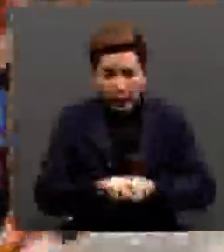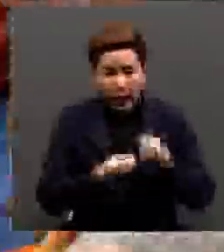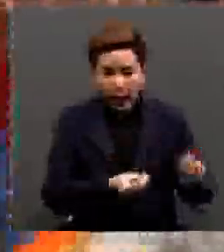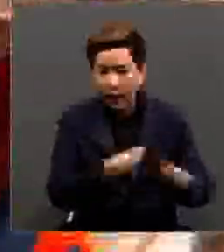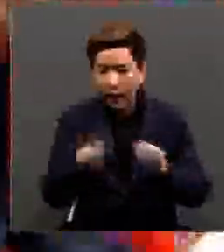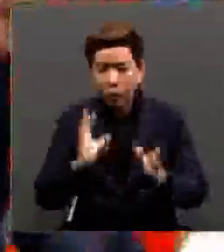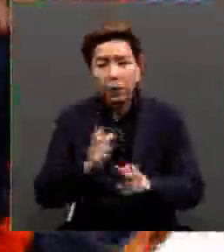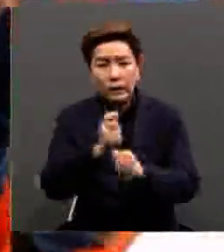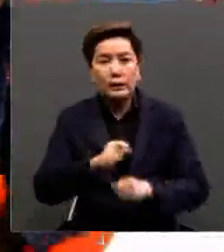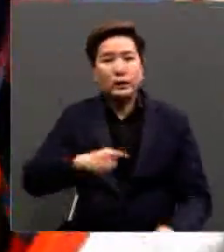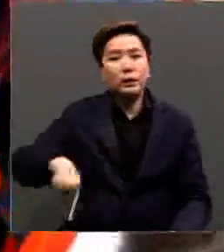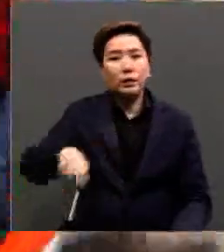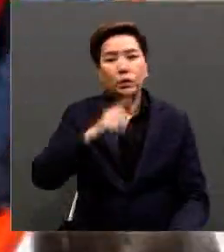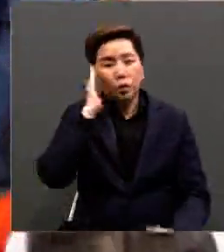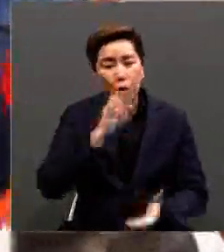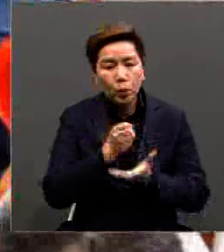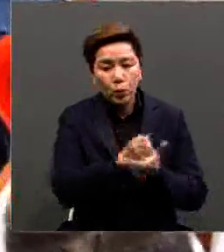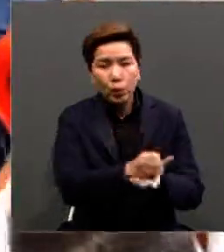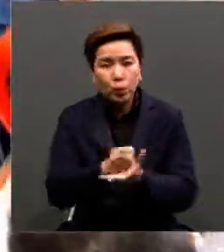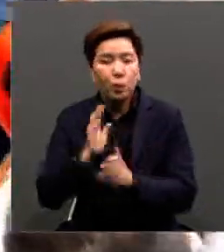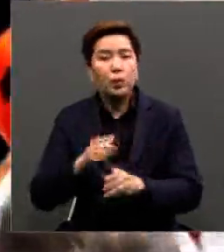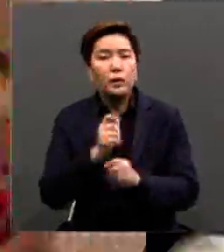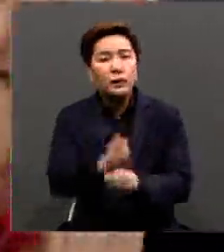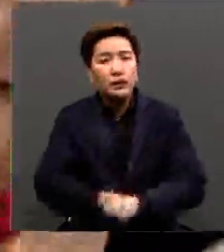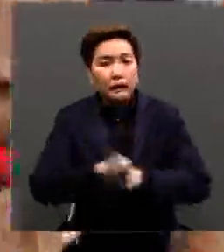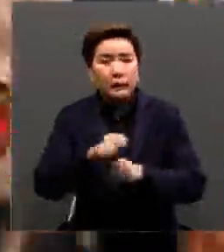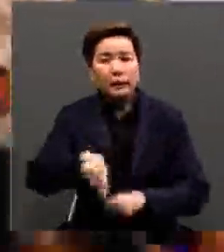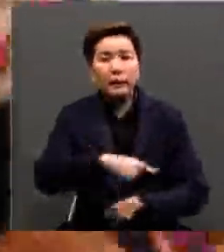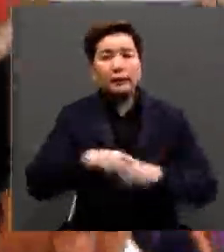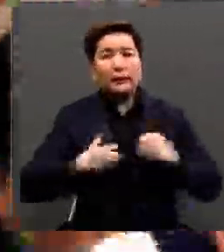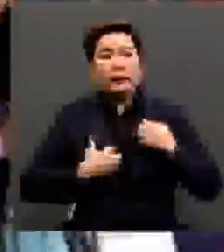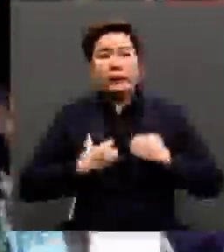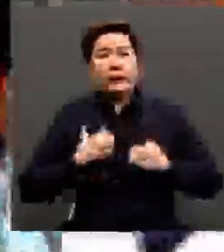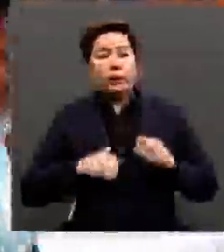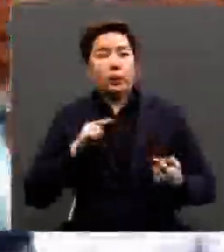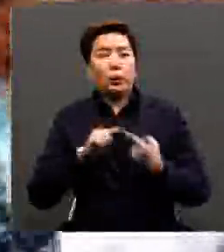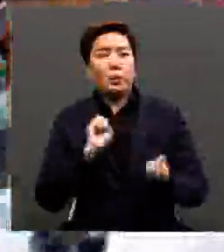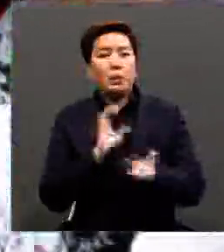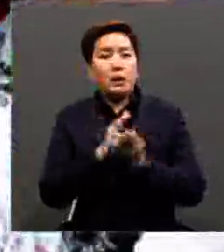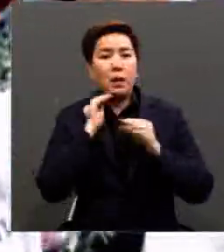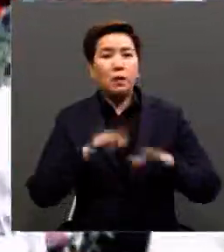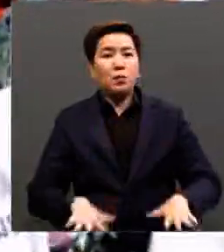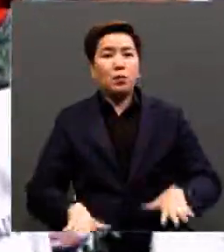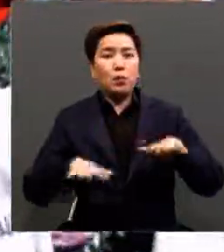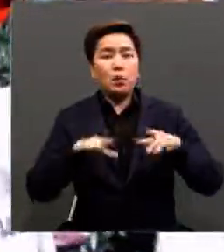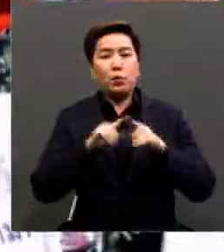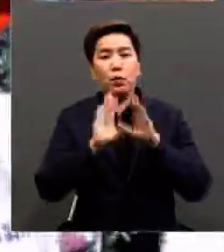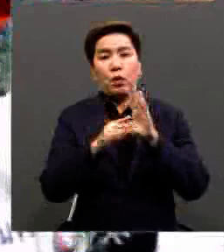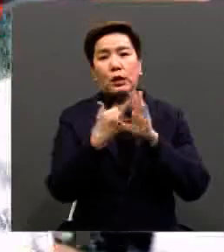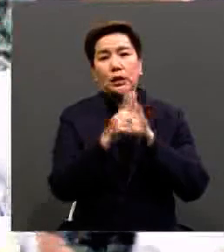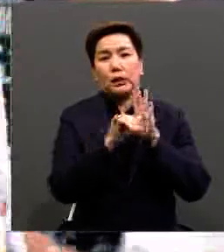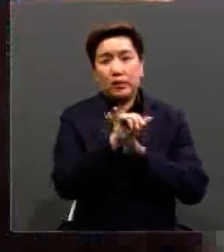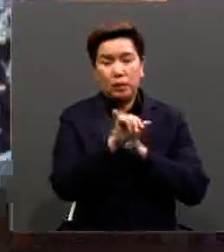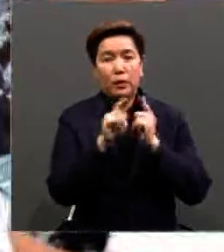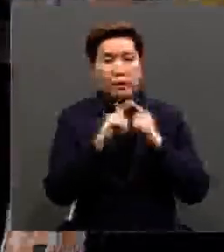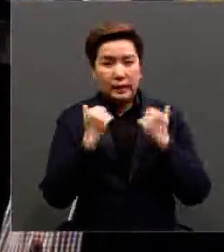วแทนภาคการเกษตรด้วยนะครับเพื่อนำไปช่วยเหลือพี่น้องเกษตรกรที่ได้รับความเดือดร้อนจากเหตุอุทกภัยในพื้นที่จังหวัดยโสธรด้ว